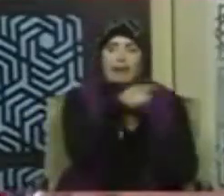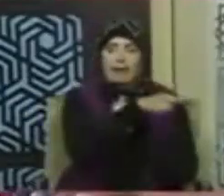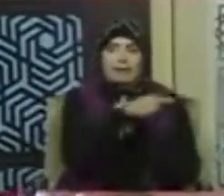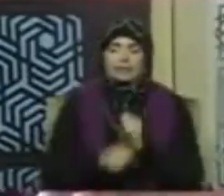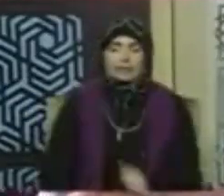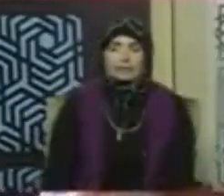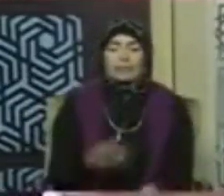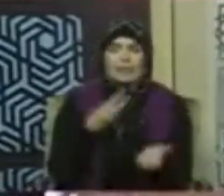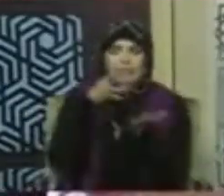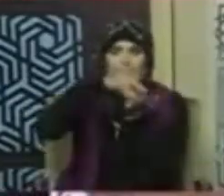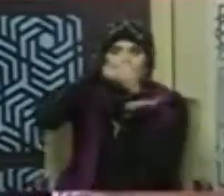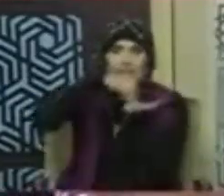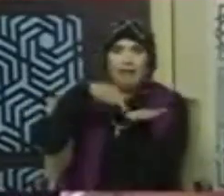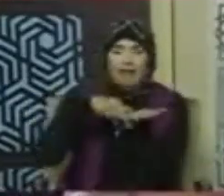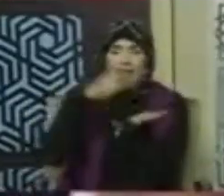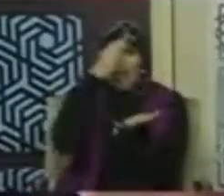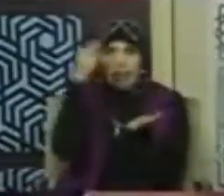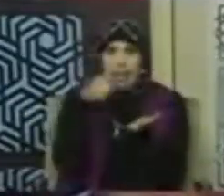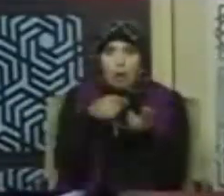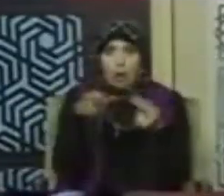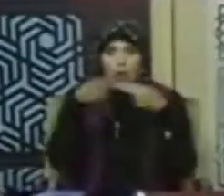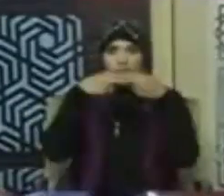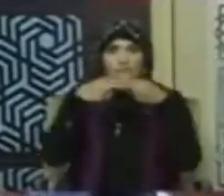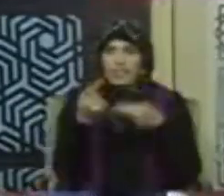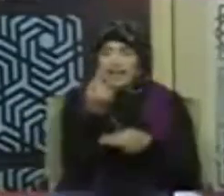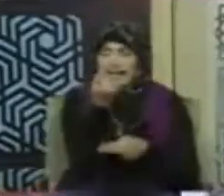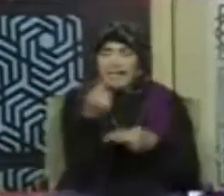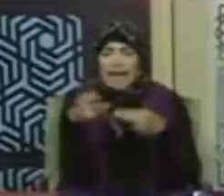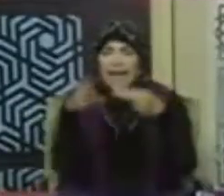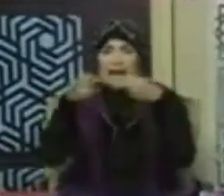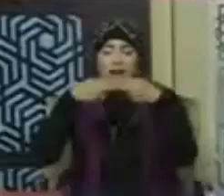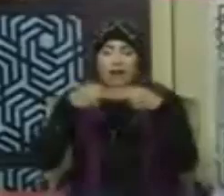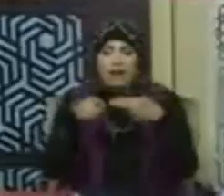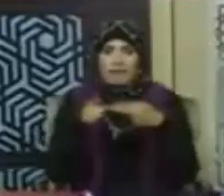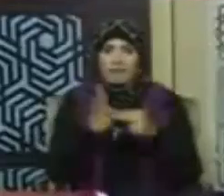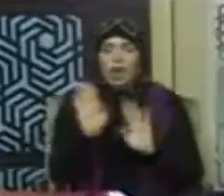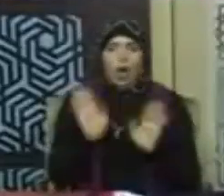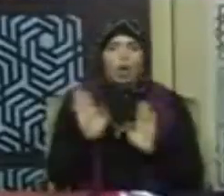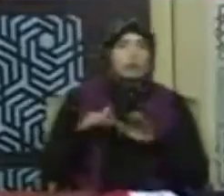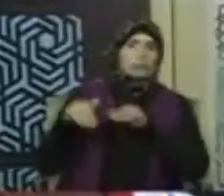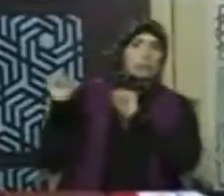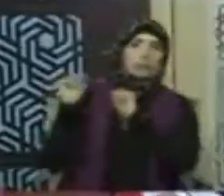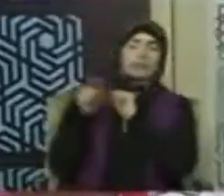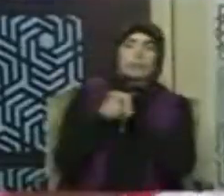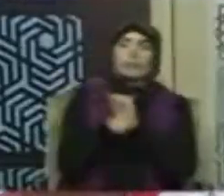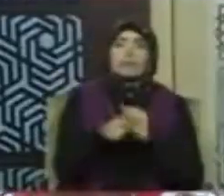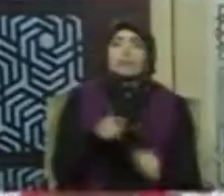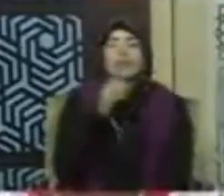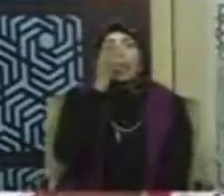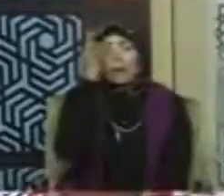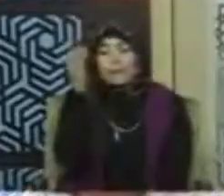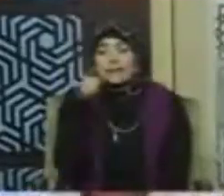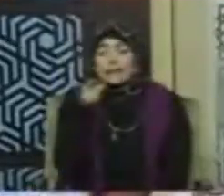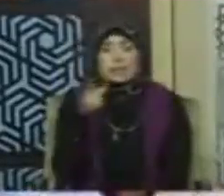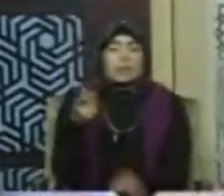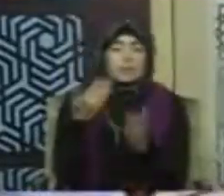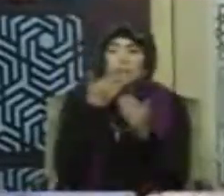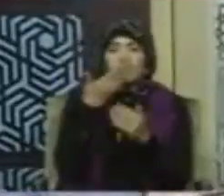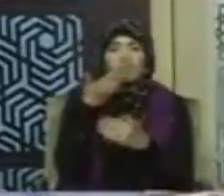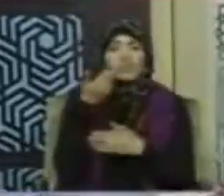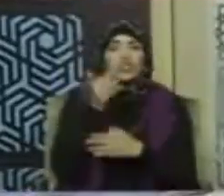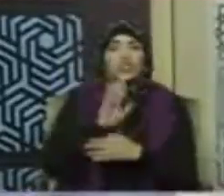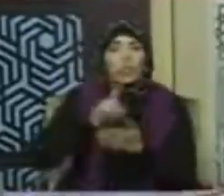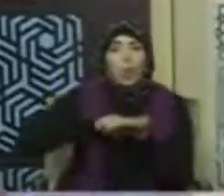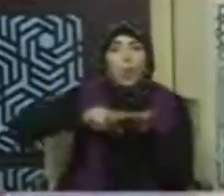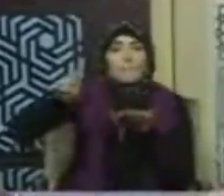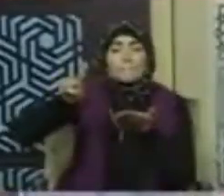في البداية. فإن لم بعض الناس يقول قد لا أجد أحدا في البيت، قد لا يؤذن لي. إذا